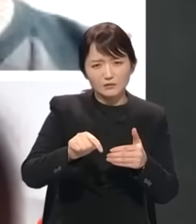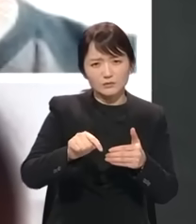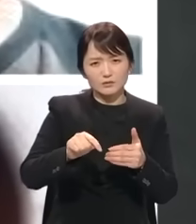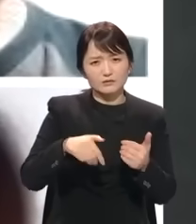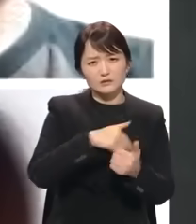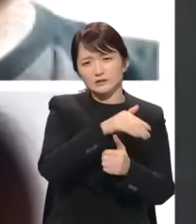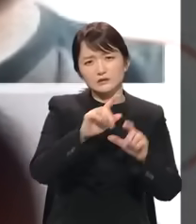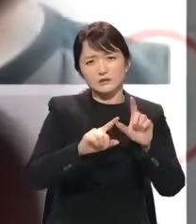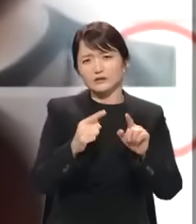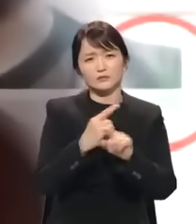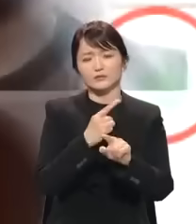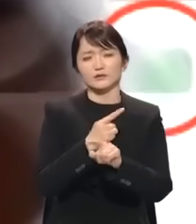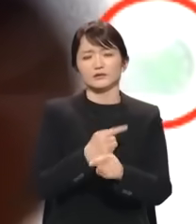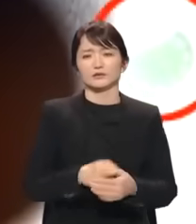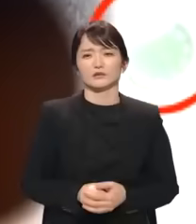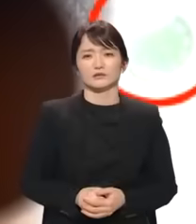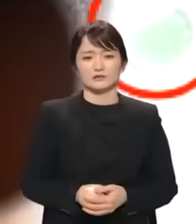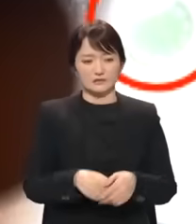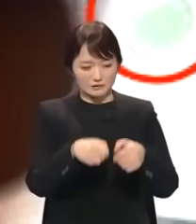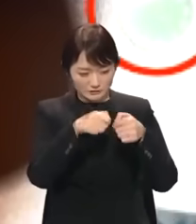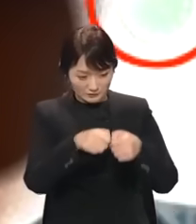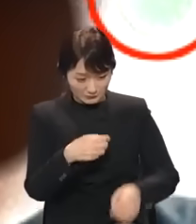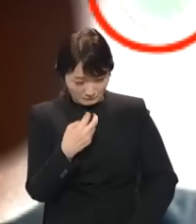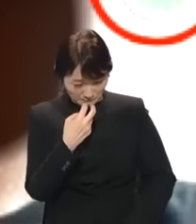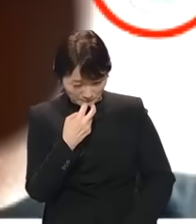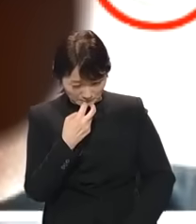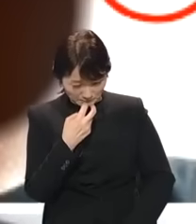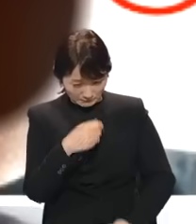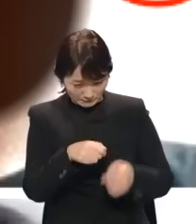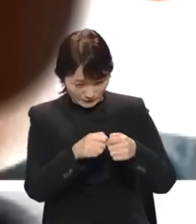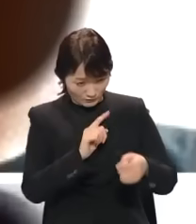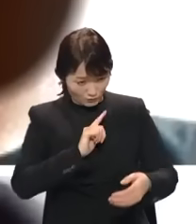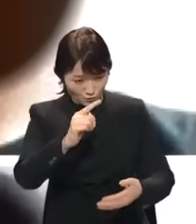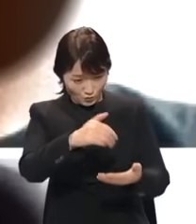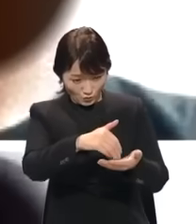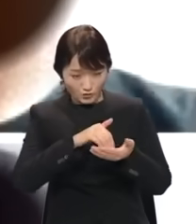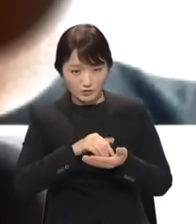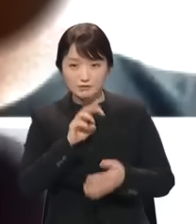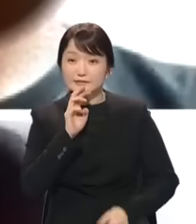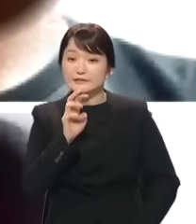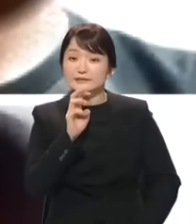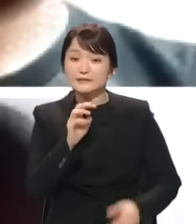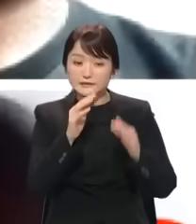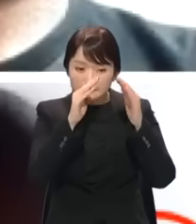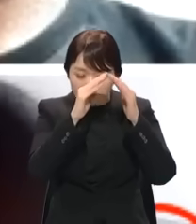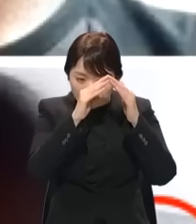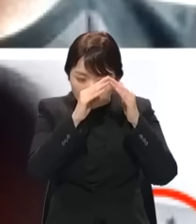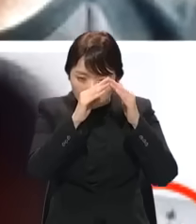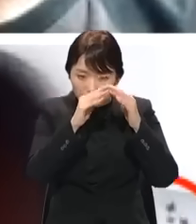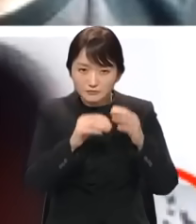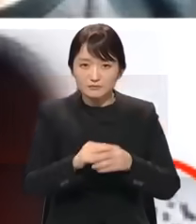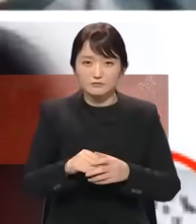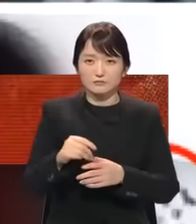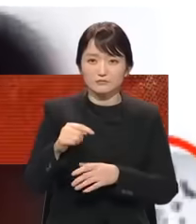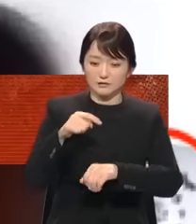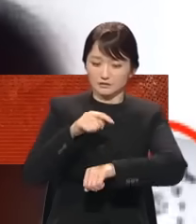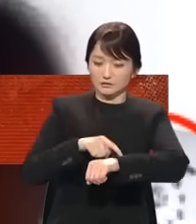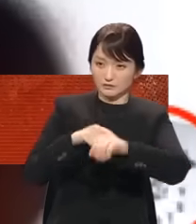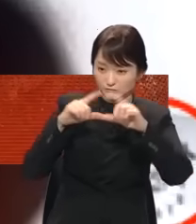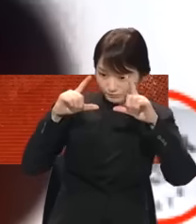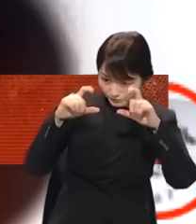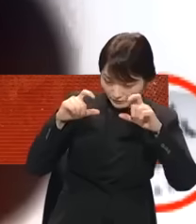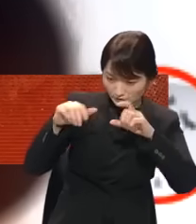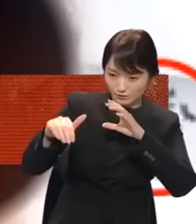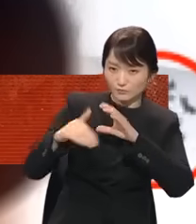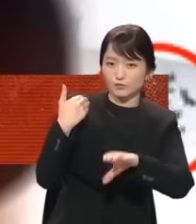겁니다 심지어는 일거수일투족 보고를 하라라고 하고 30분 단위로 뭐 집에 시계하나 하고